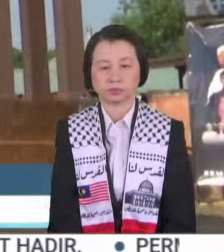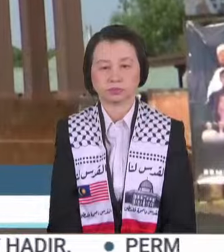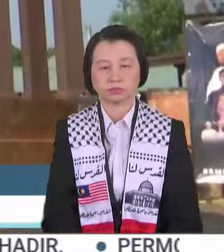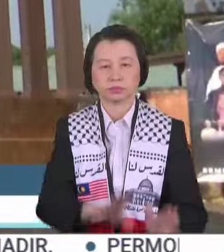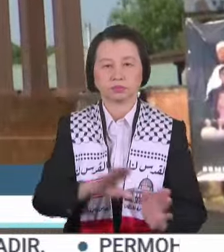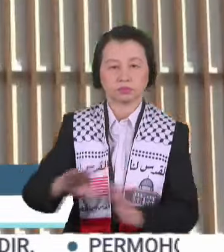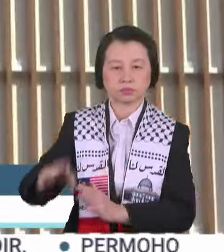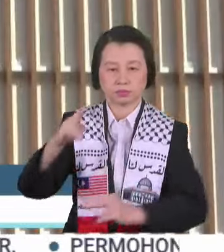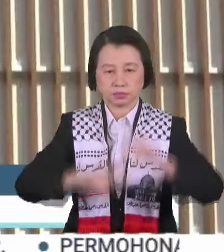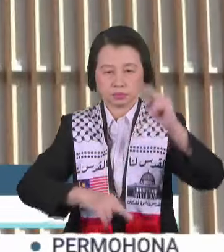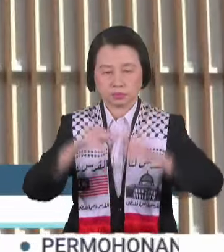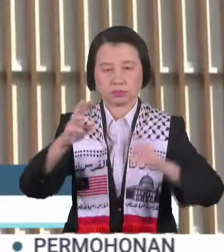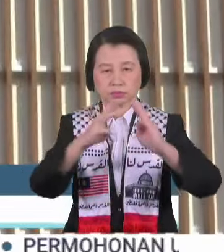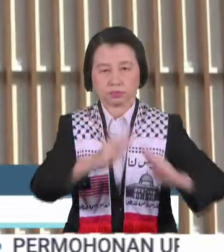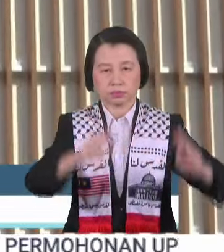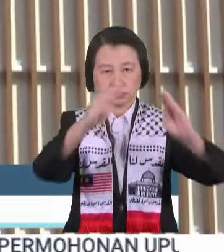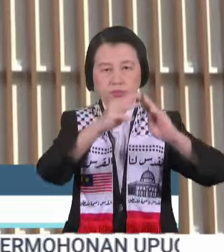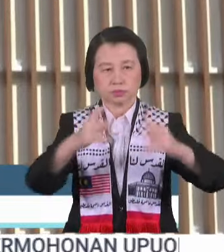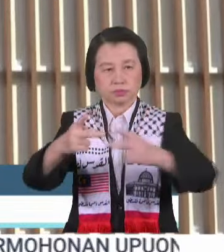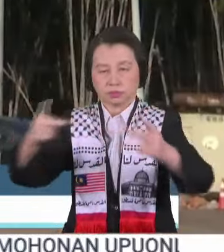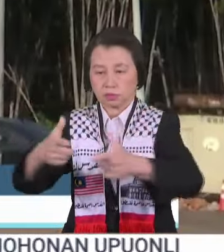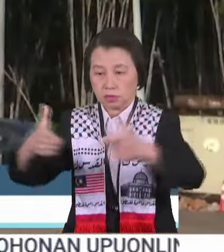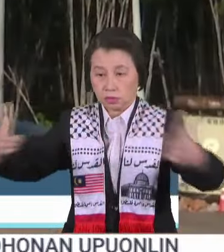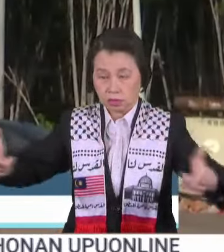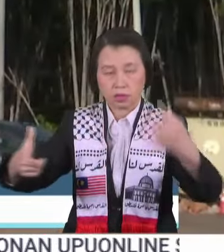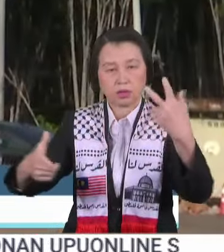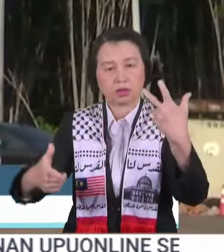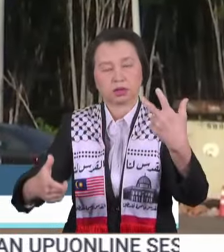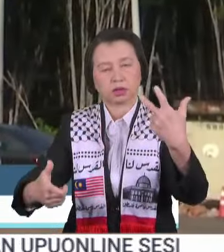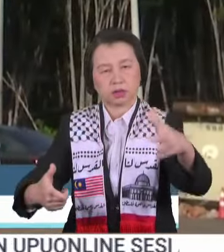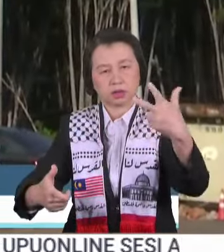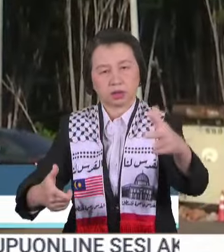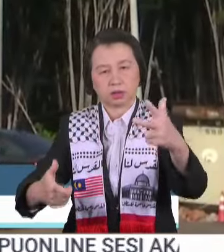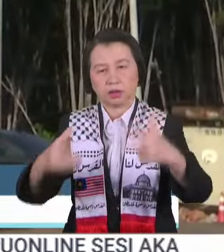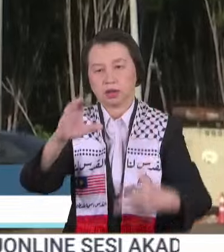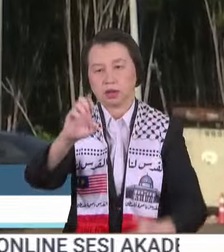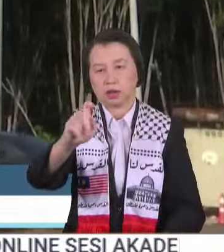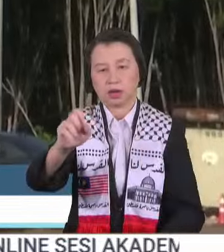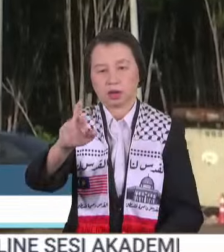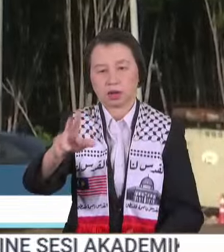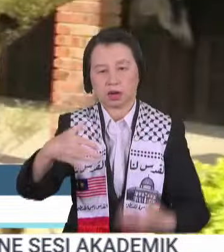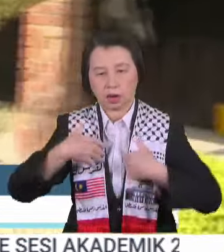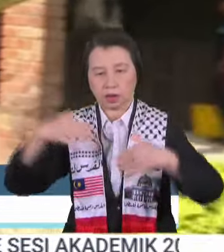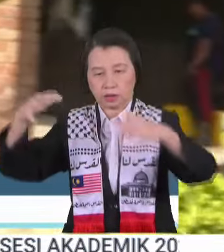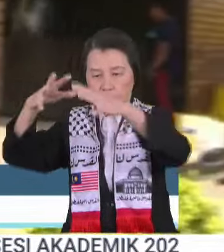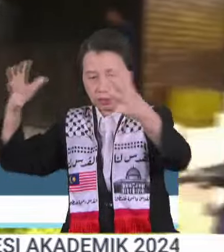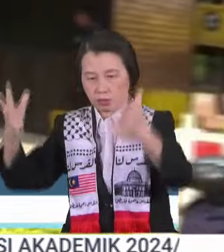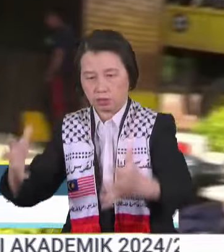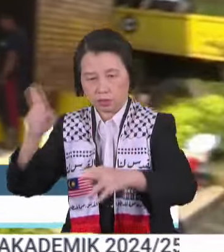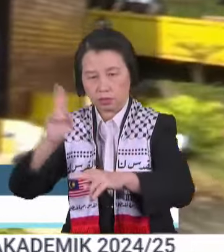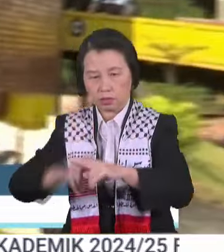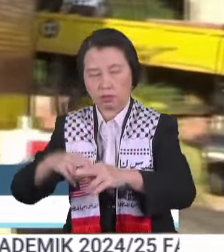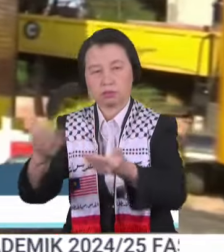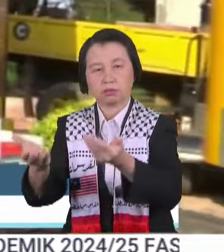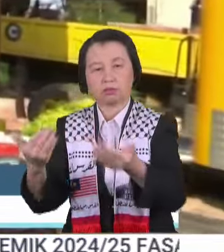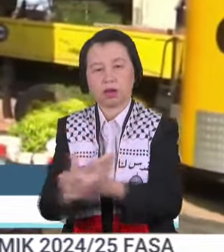Selain pembinaan masjid, kawasan seluas 13 ekar merangkumi sebuah kompleks dilengkapi kemudahan